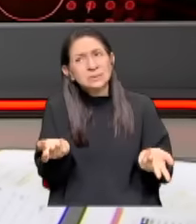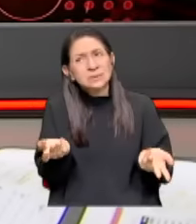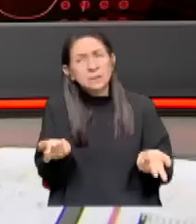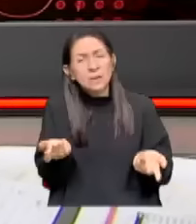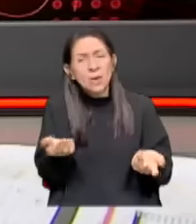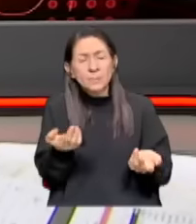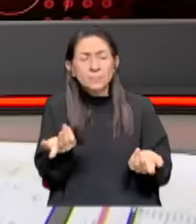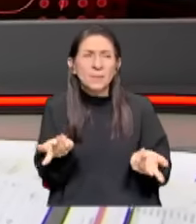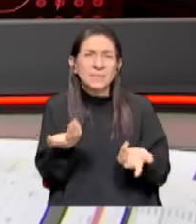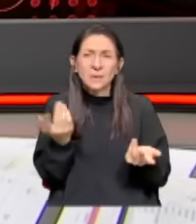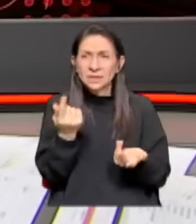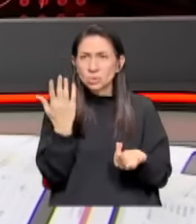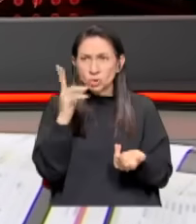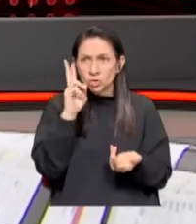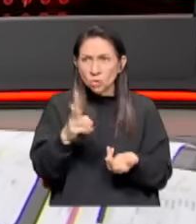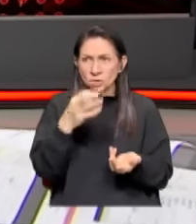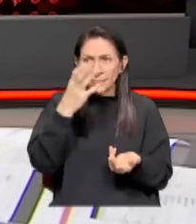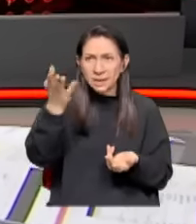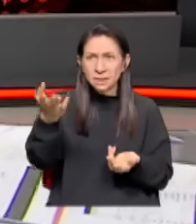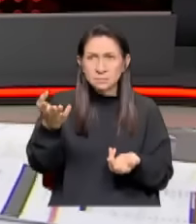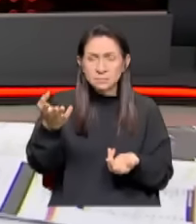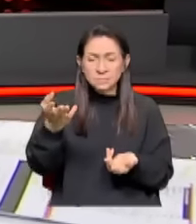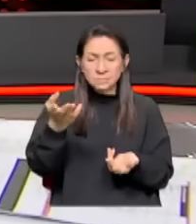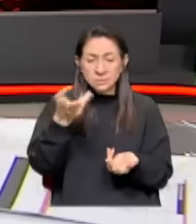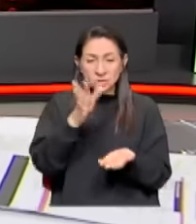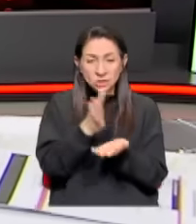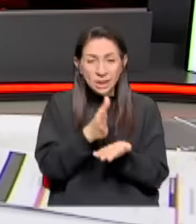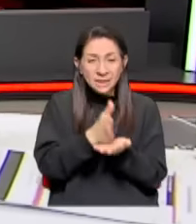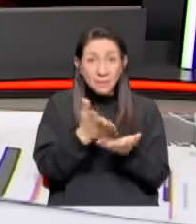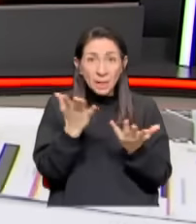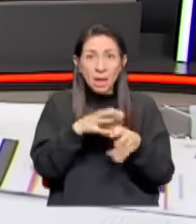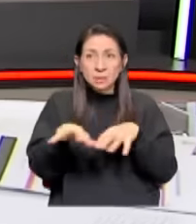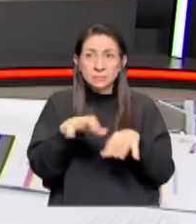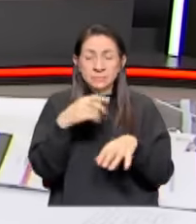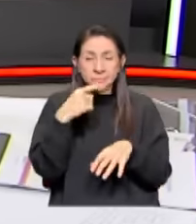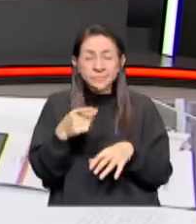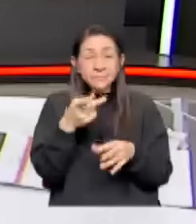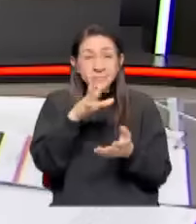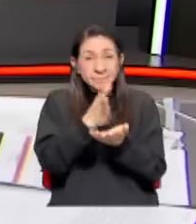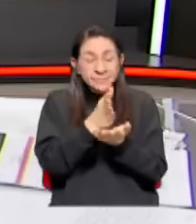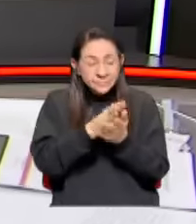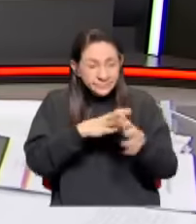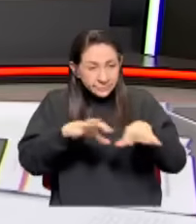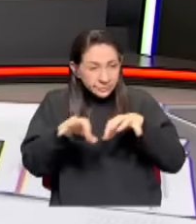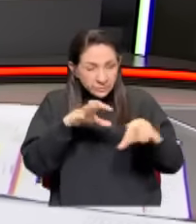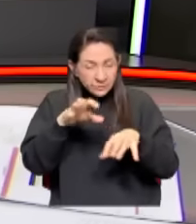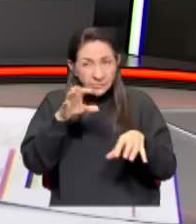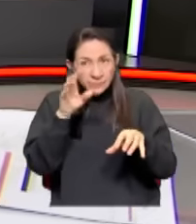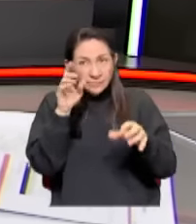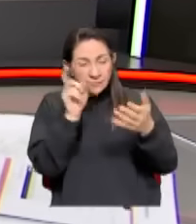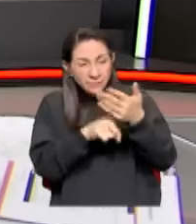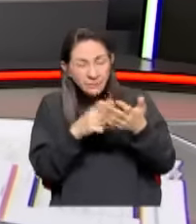Öyle şeyle mesela demin gördünüz haberi, cenazede bile ayrımcılık dedik. Cenazede ayrımcılığa